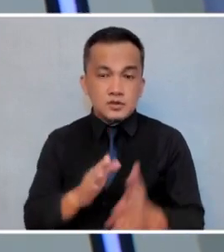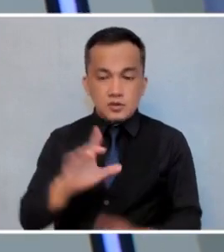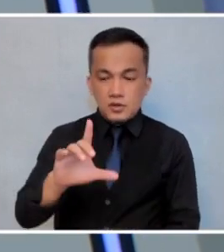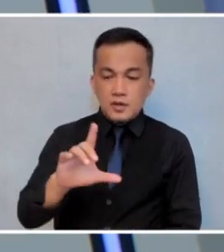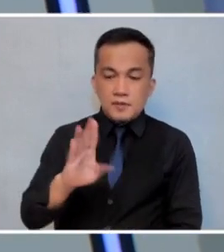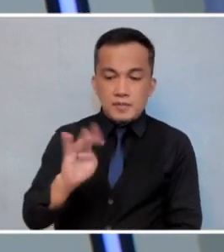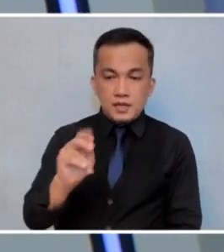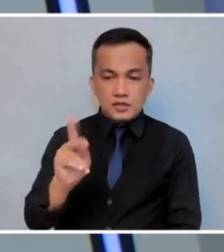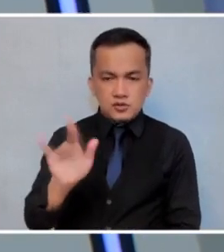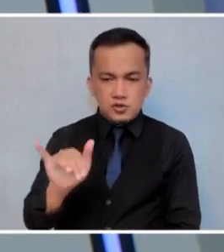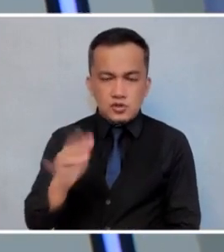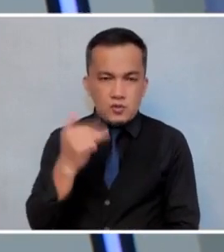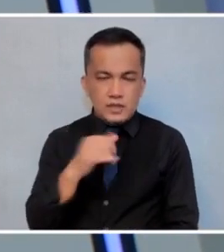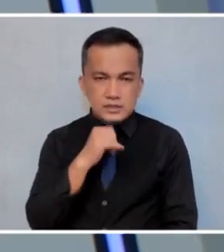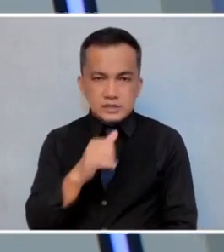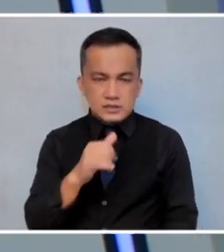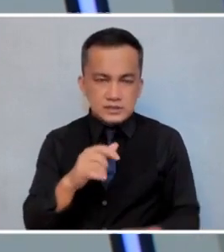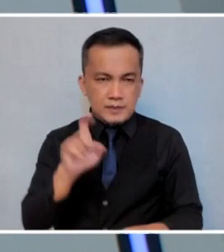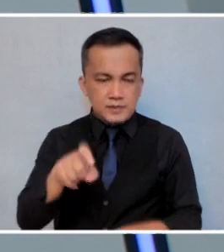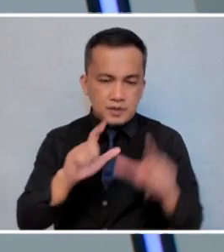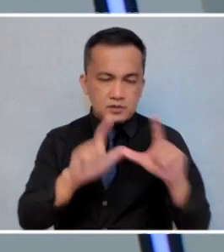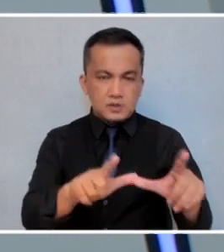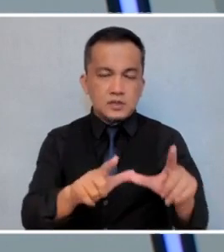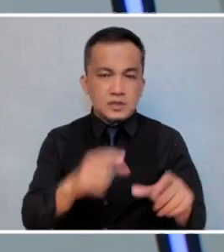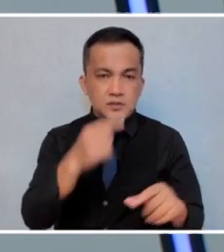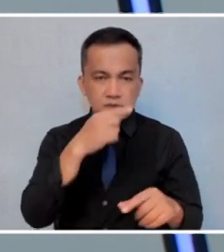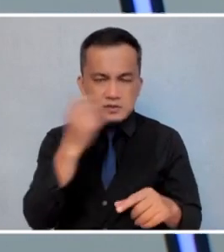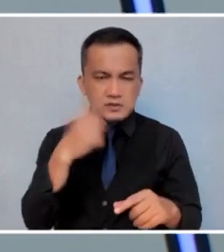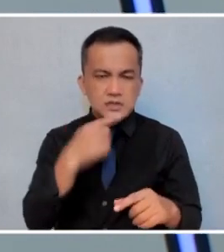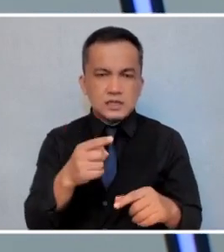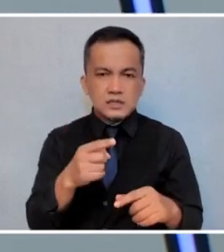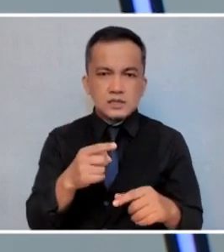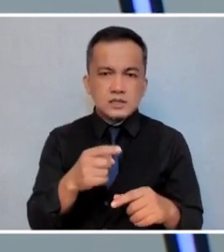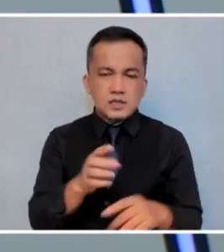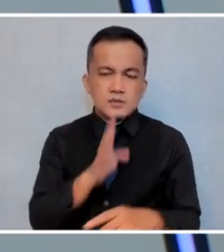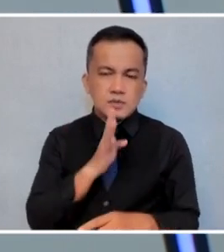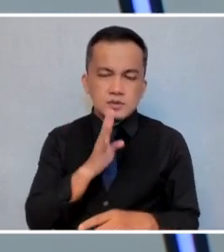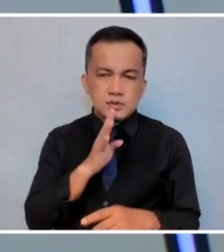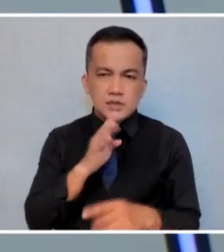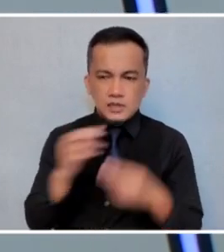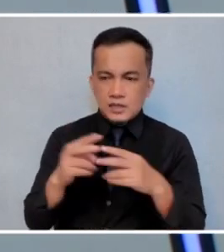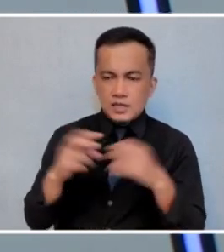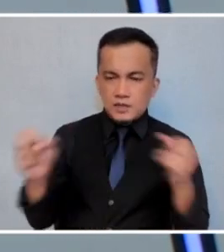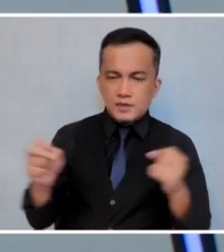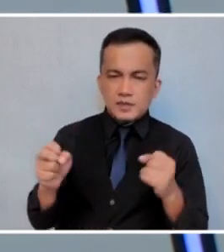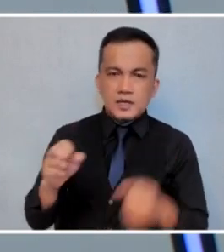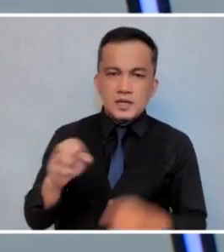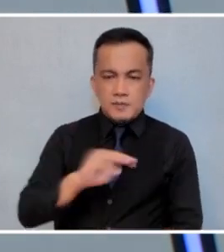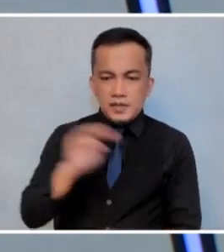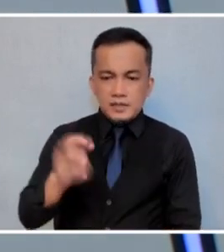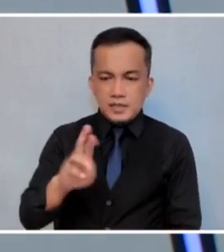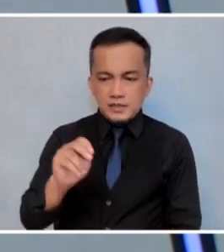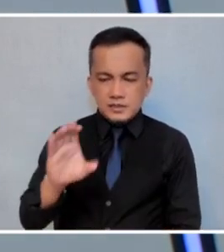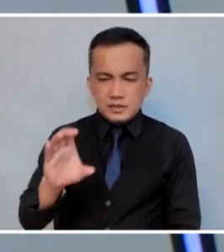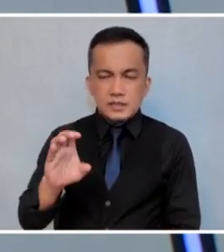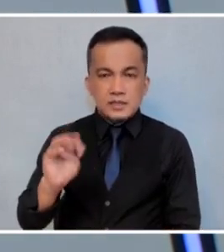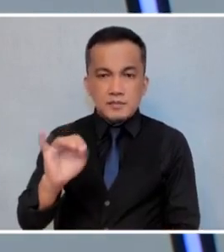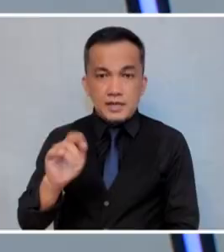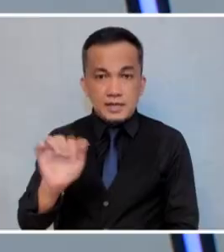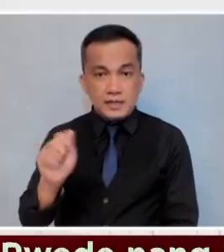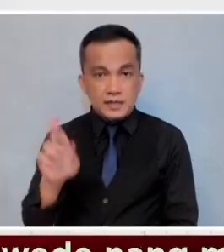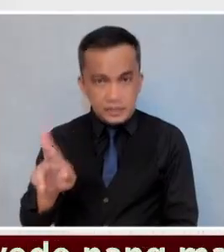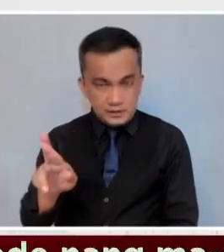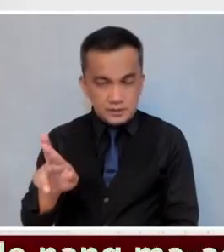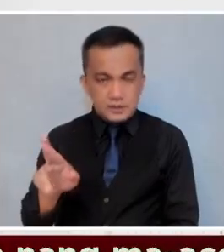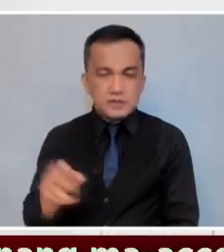dapat makontent dahil sa kanyang mga pahayag laban kay Manila RTC Judge Marlo Magdoza Malagar. Sa isang